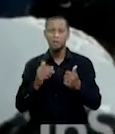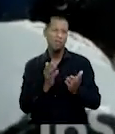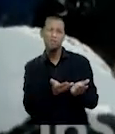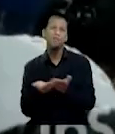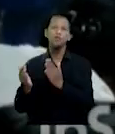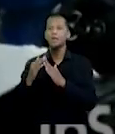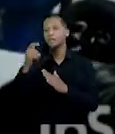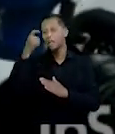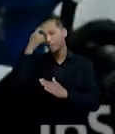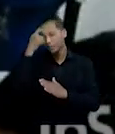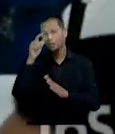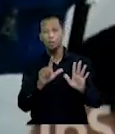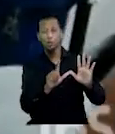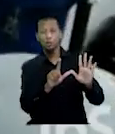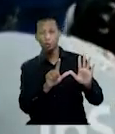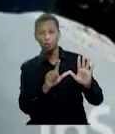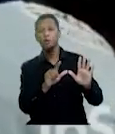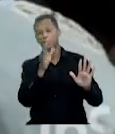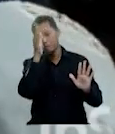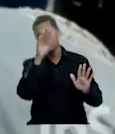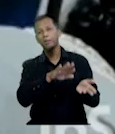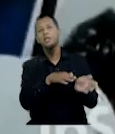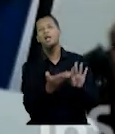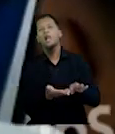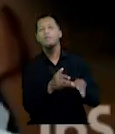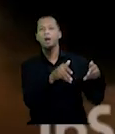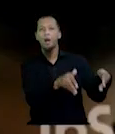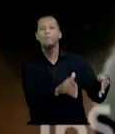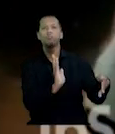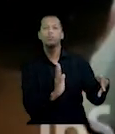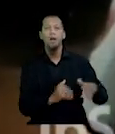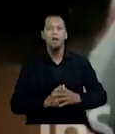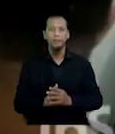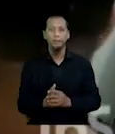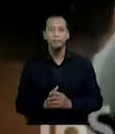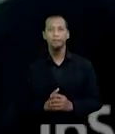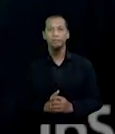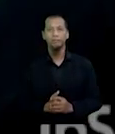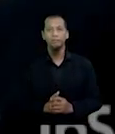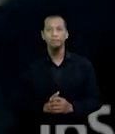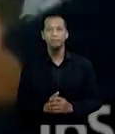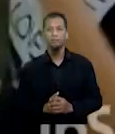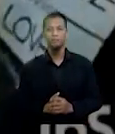meninggal telah dimakamkan pihak keluarga. Dari Kupang, Nusa Tenggara Timur, Herman Suni melaporkan.